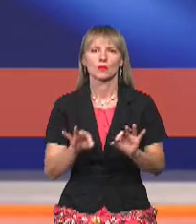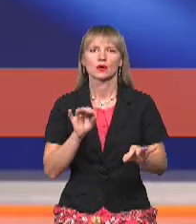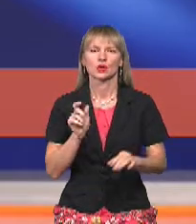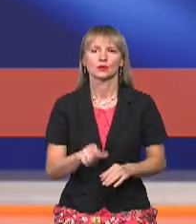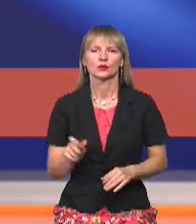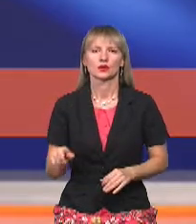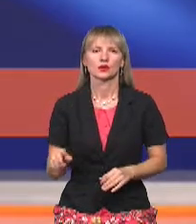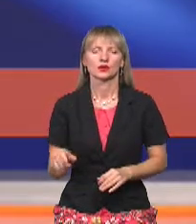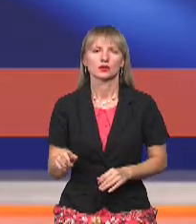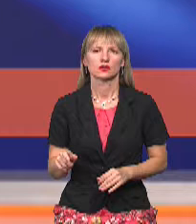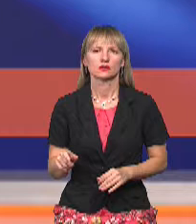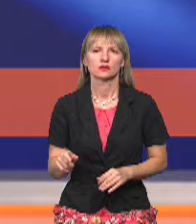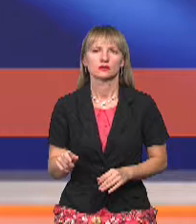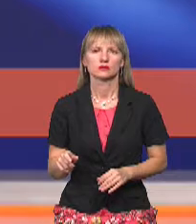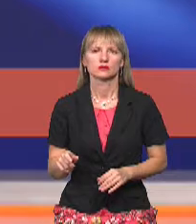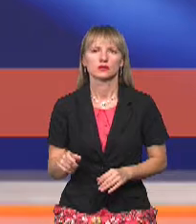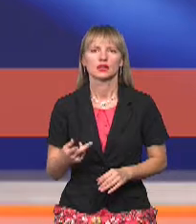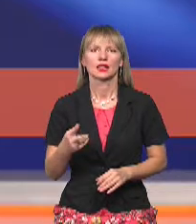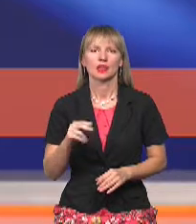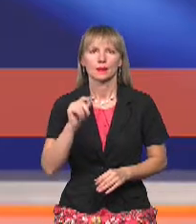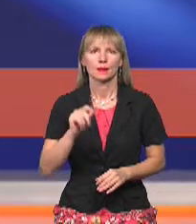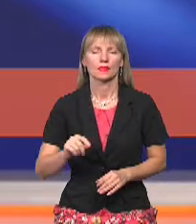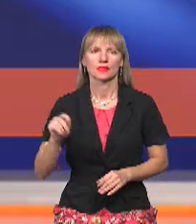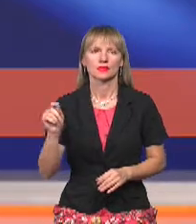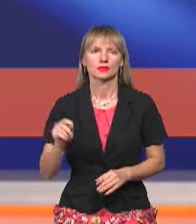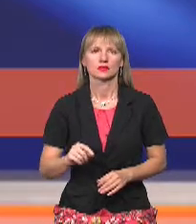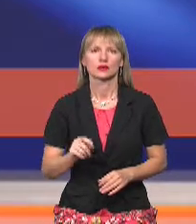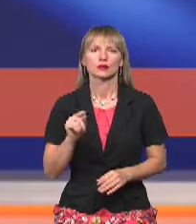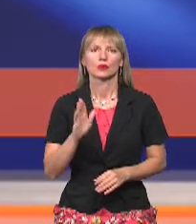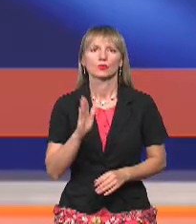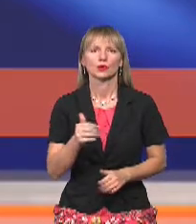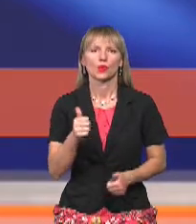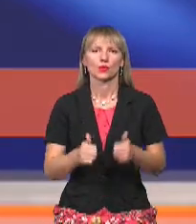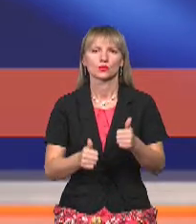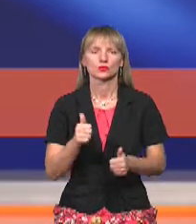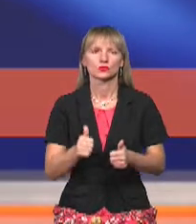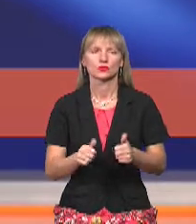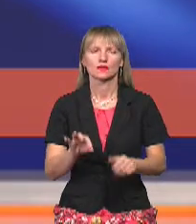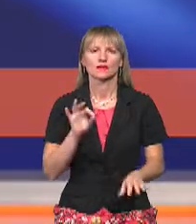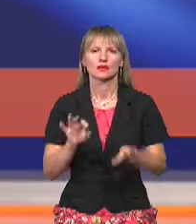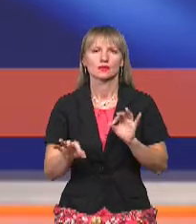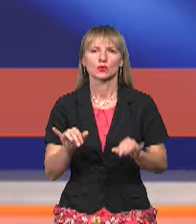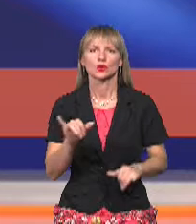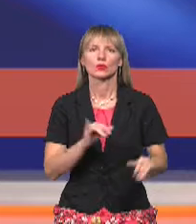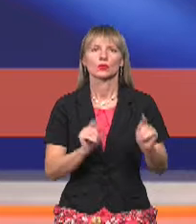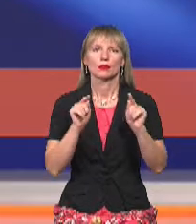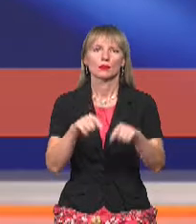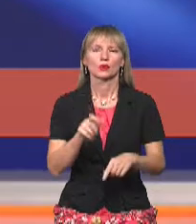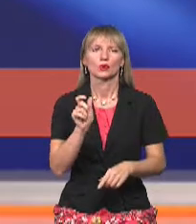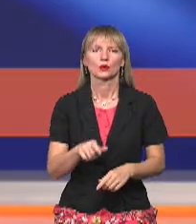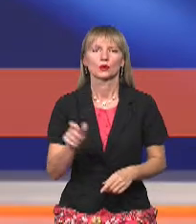людей як так, для галочки. Да? Туди буде конкурсний відбір, куди попадуть